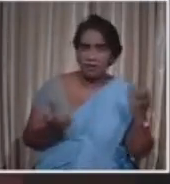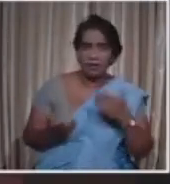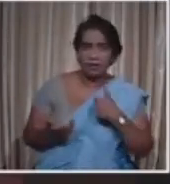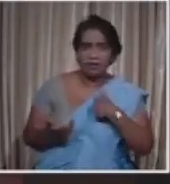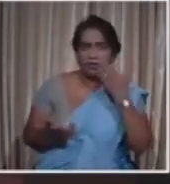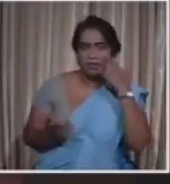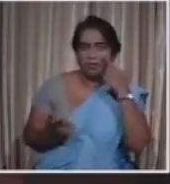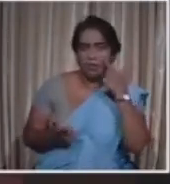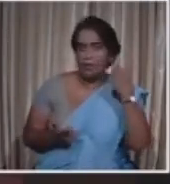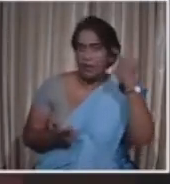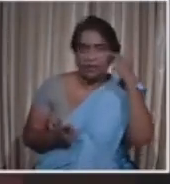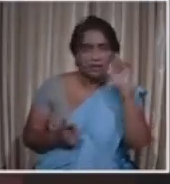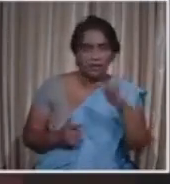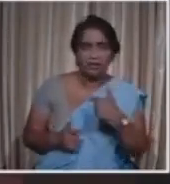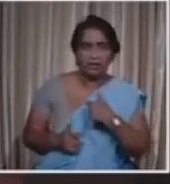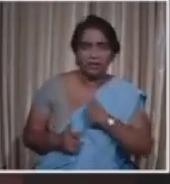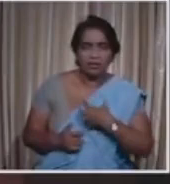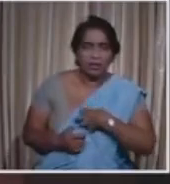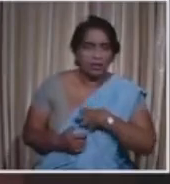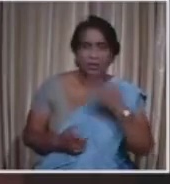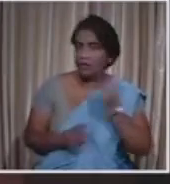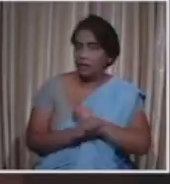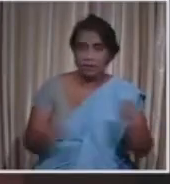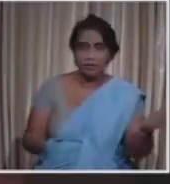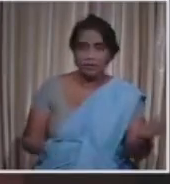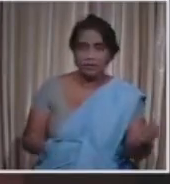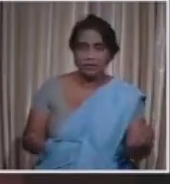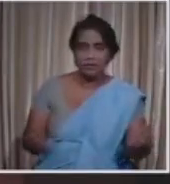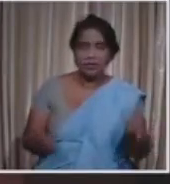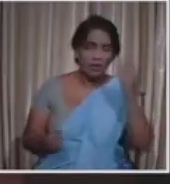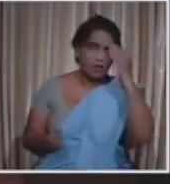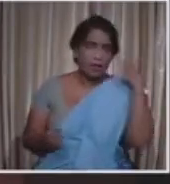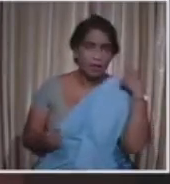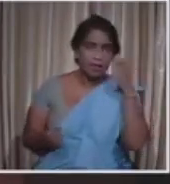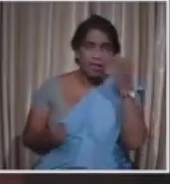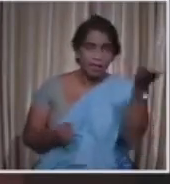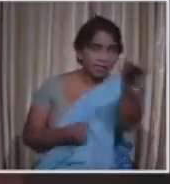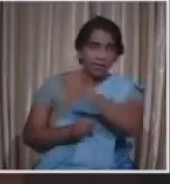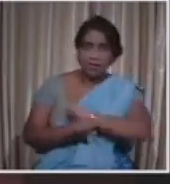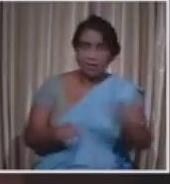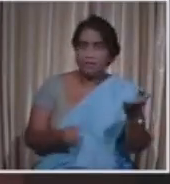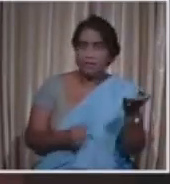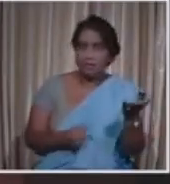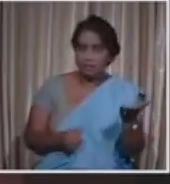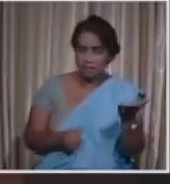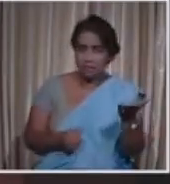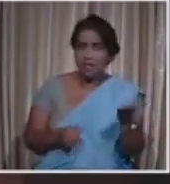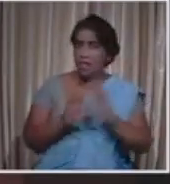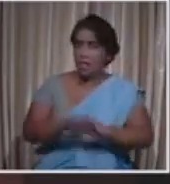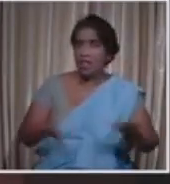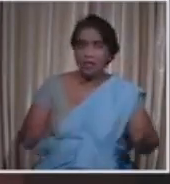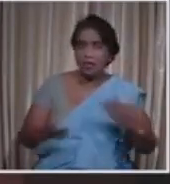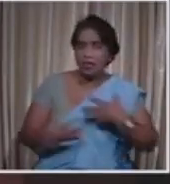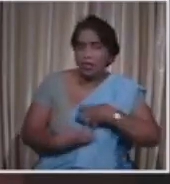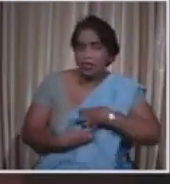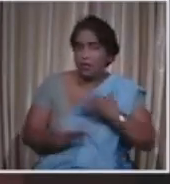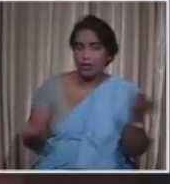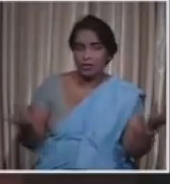නැද්ද හදවත උණු වෙන්නේ නැද්ද මේ අම්මලා තාත්තලා මෙතන නැද්ද දූ දරුවෝ ගැන කැක්කුමක්